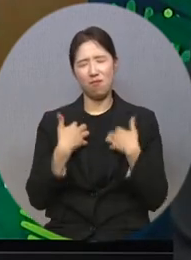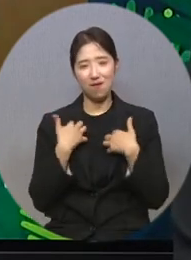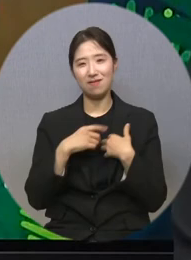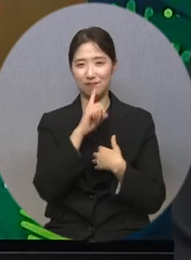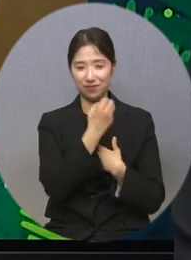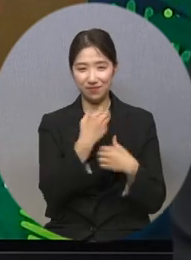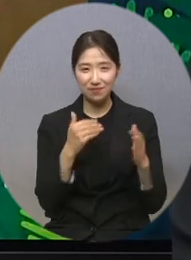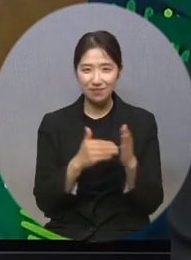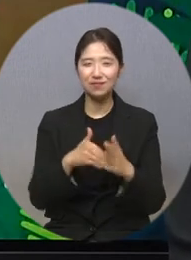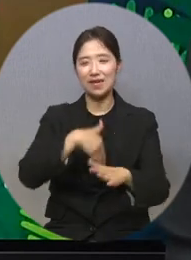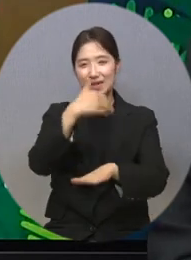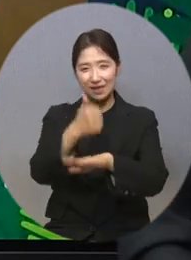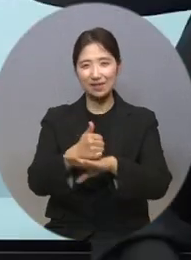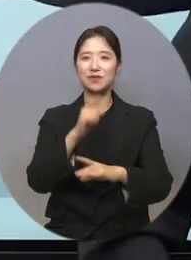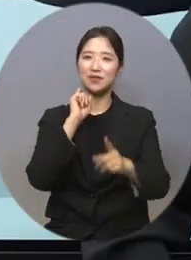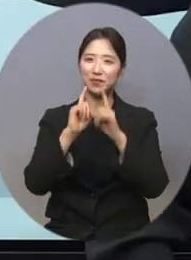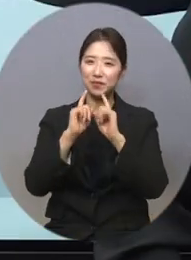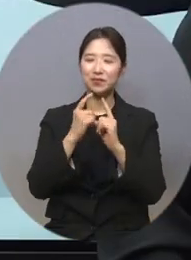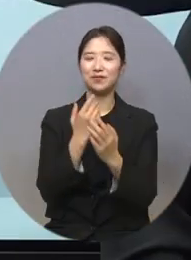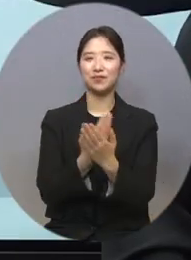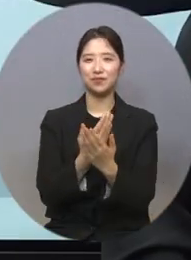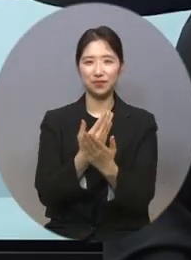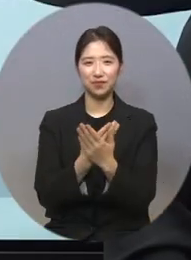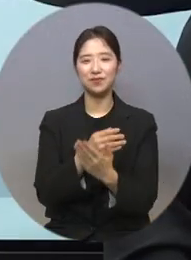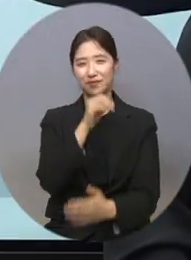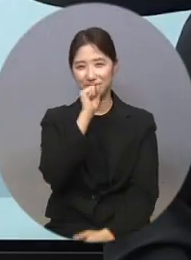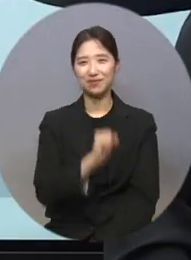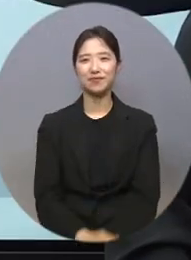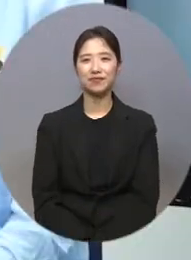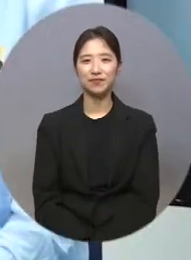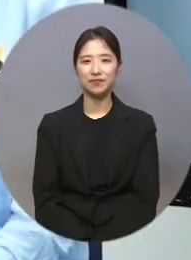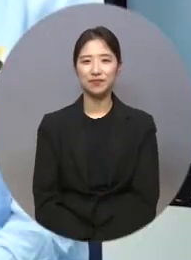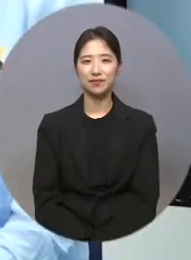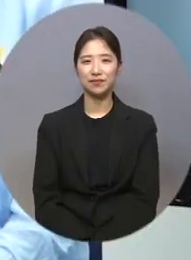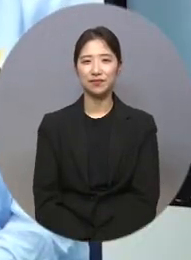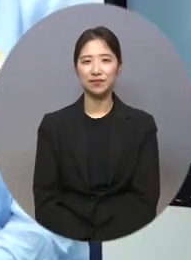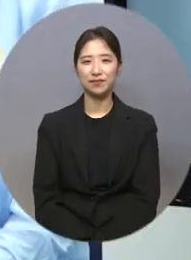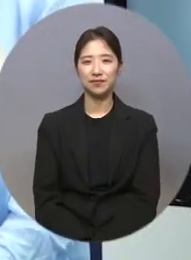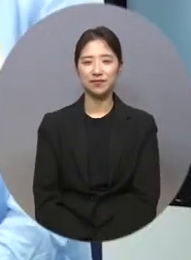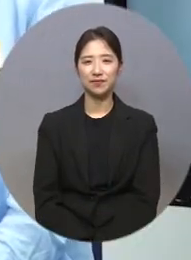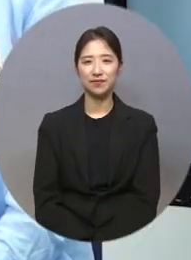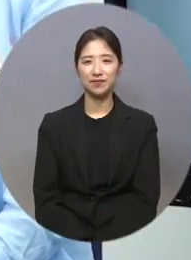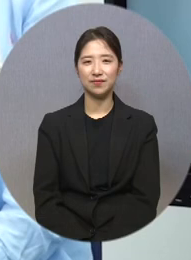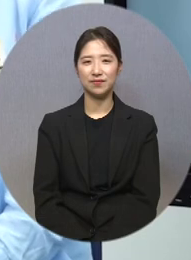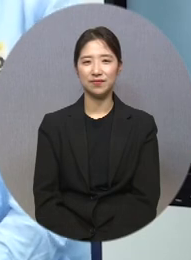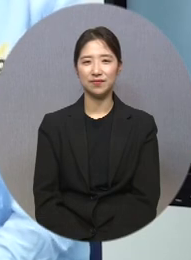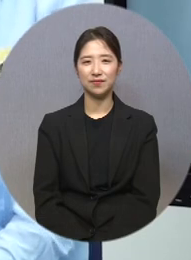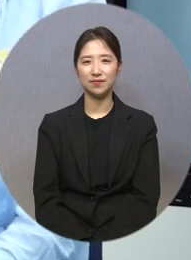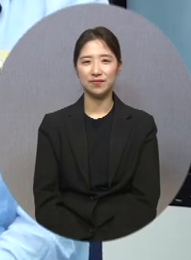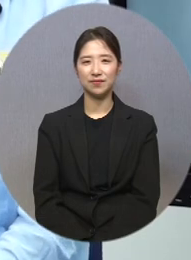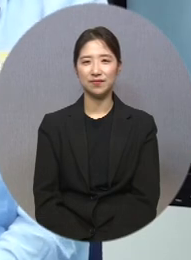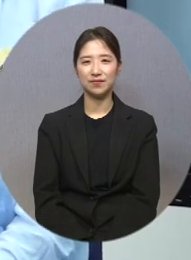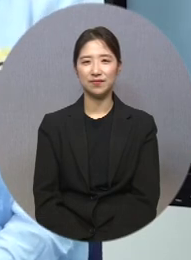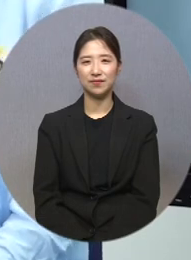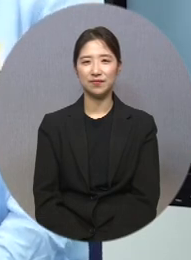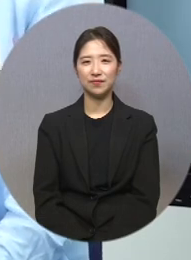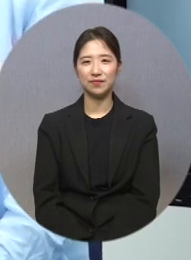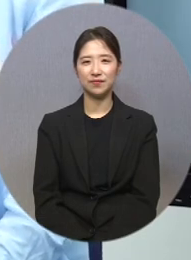주셨잖아요. 우리 보경님 마지막으로 못하신 얘기 있으시면 부탁드릴게요. 제가 마지막이 되어